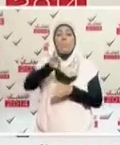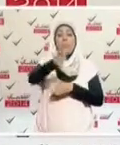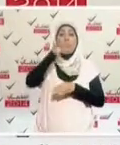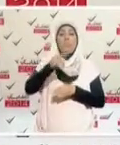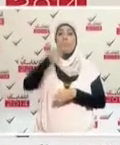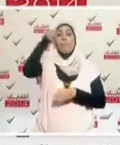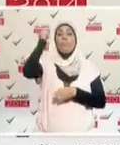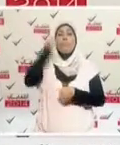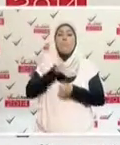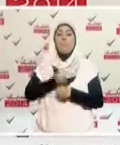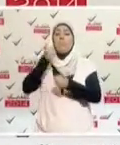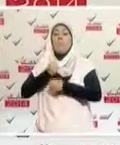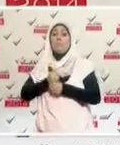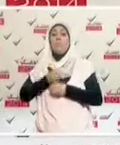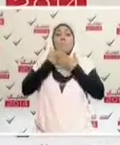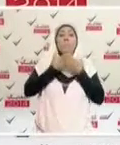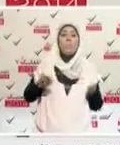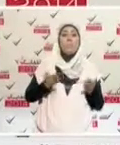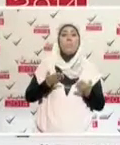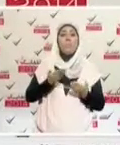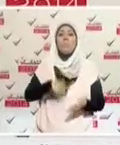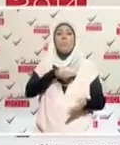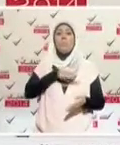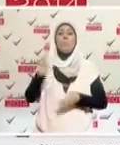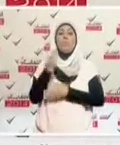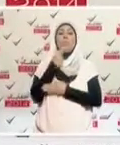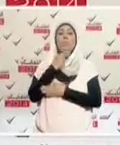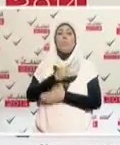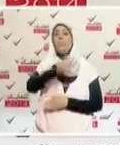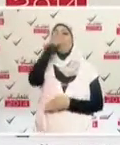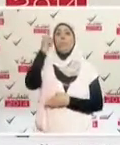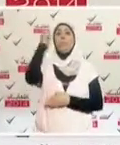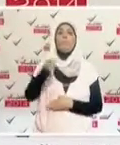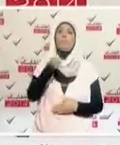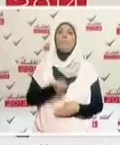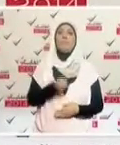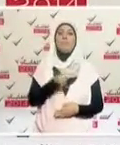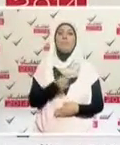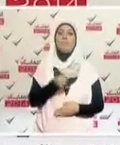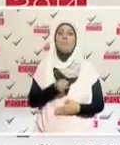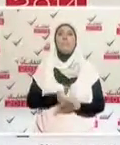خدموكم من غير خير من غيرنا بإذن الله. والسلام عليكم ورحمة الله وبركاته.